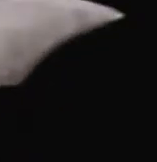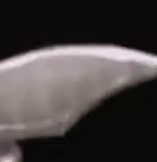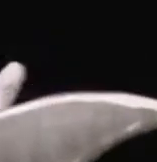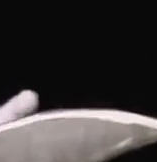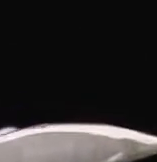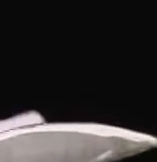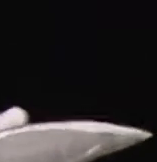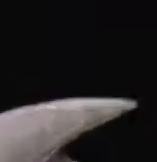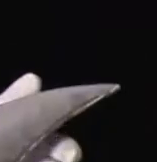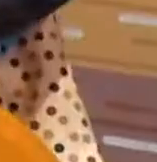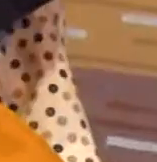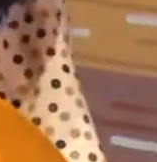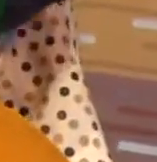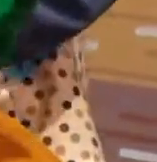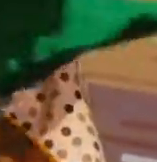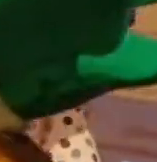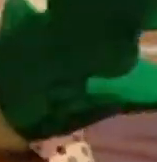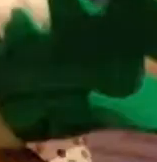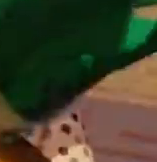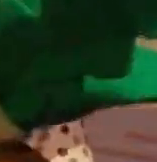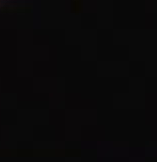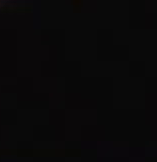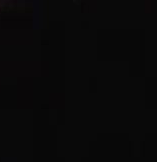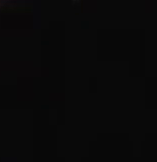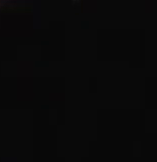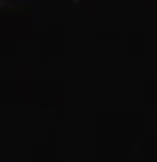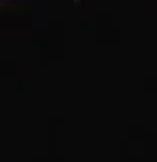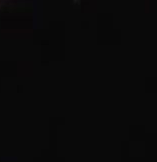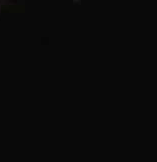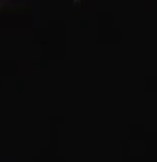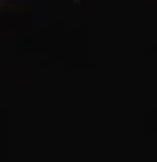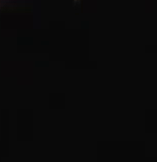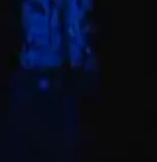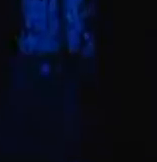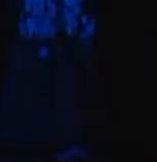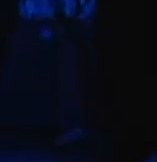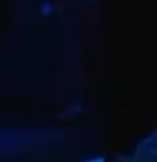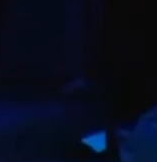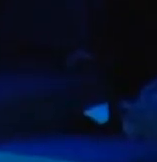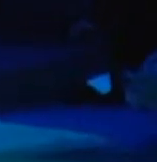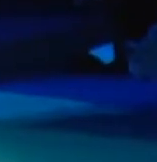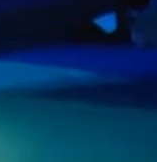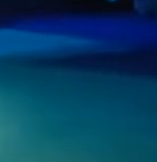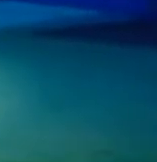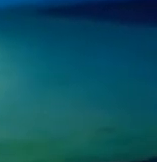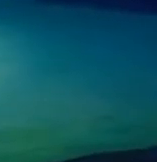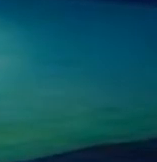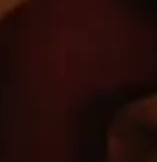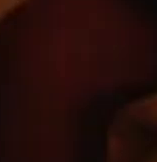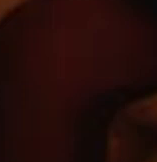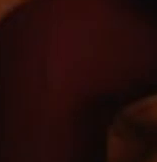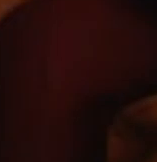барабашка, барабашка, встречи мы хотим с тобой, барабашка, барабашка, поиграй и